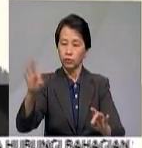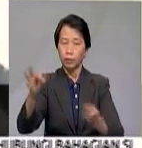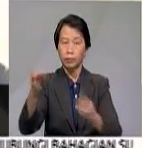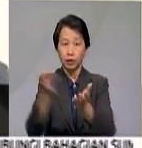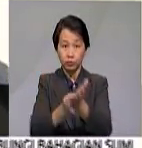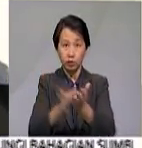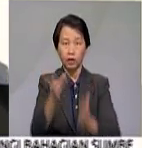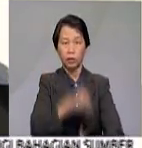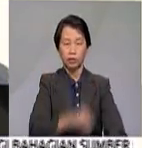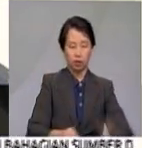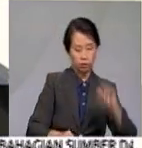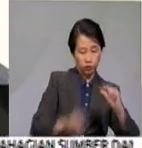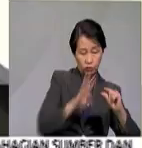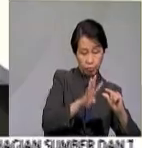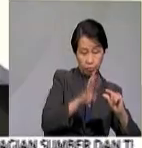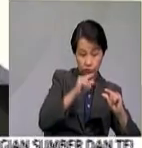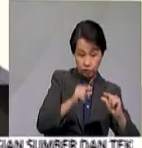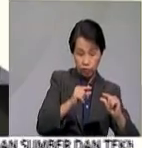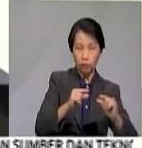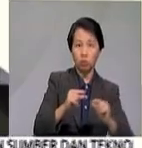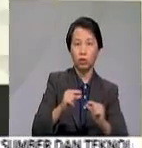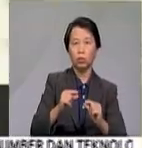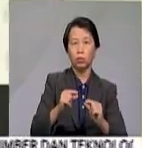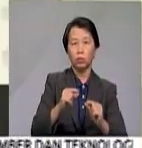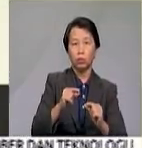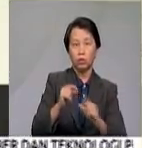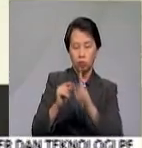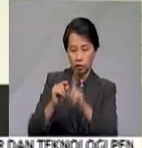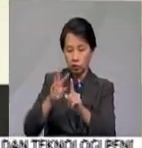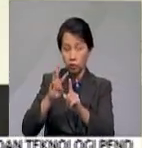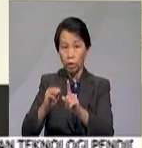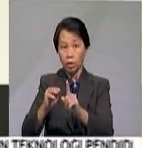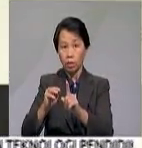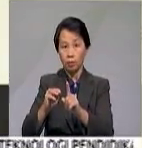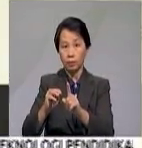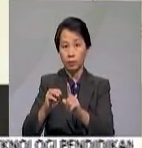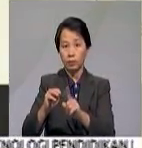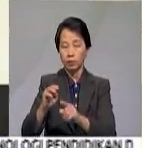RM835,258.19, manakala GBG 1M berjumlah